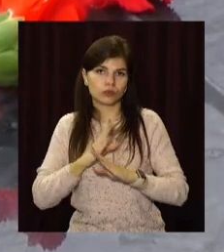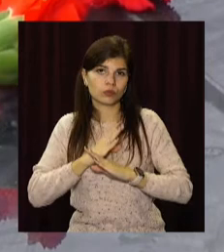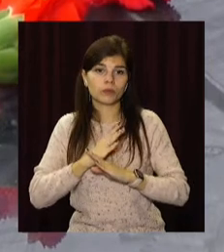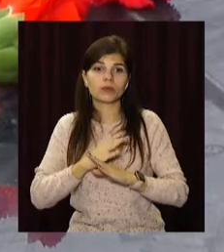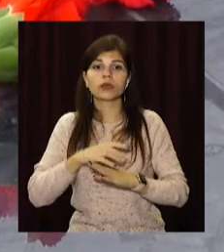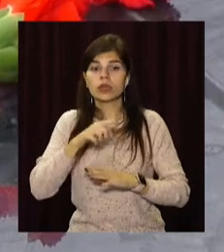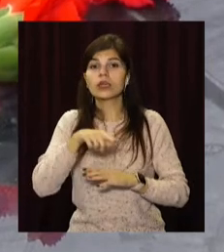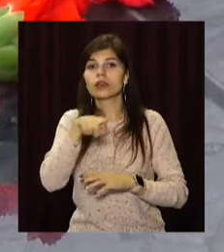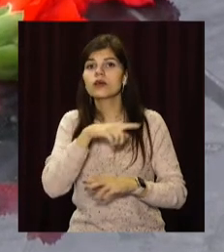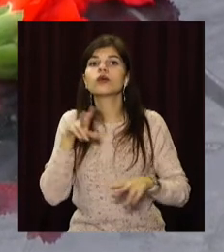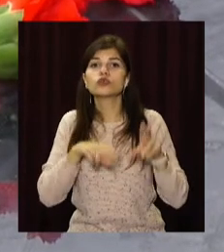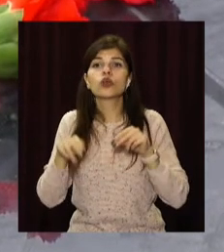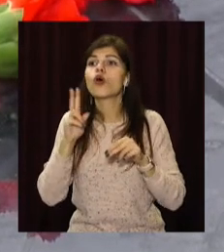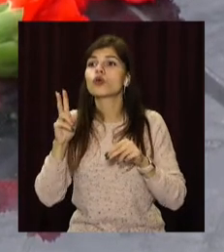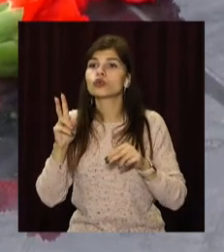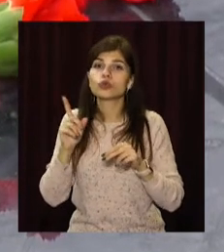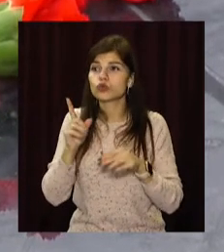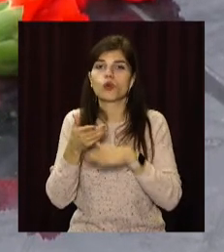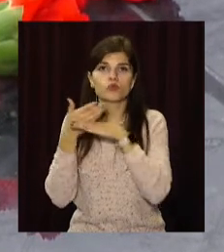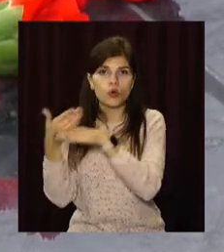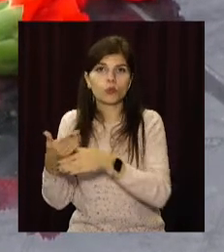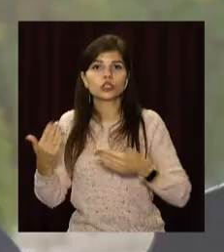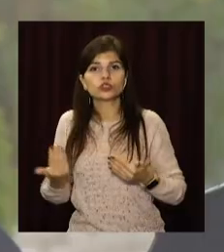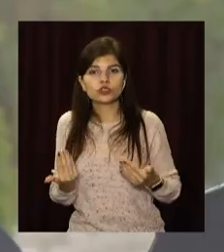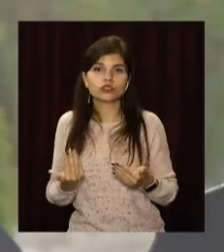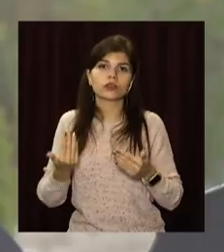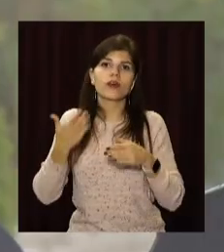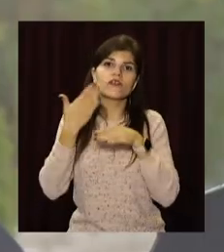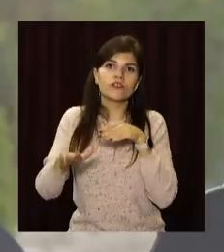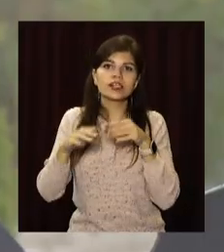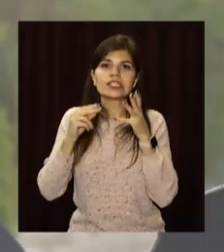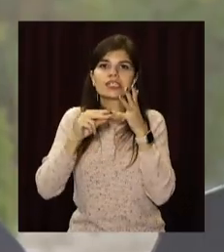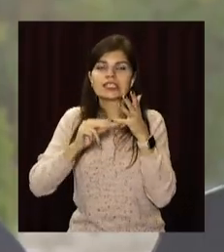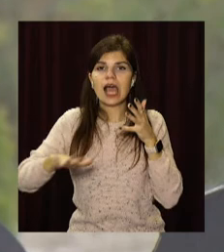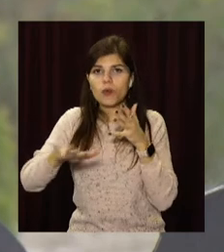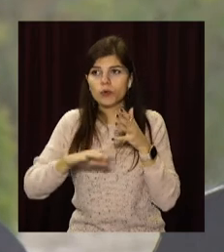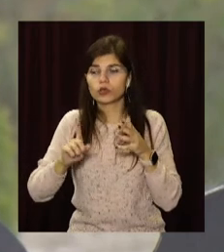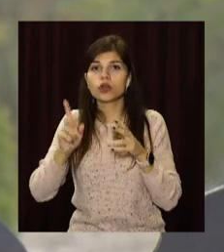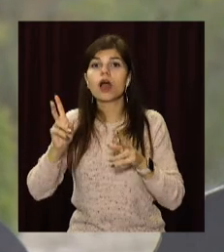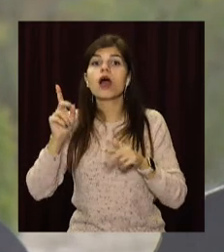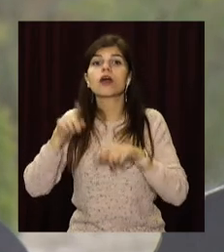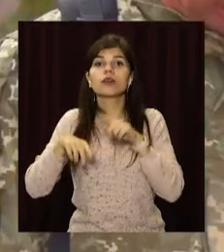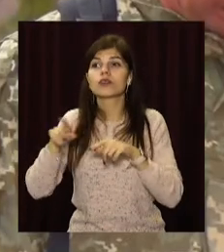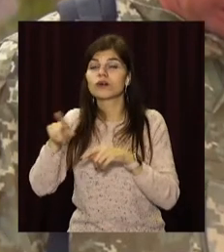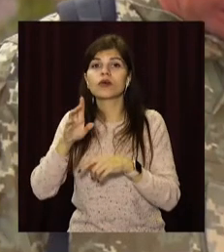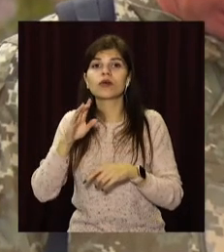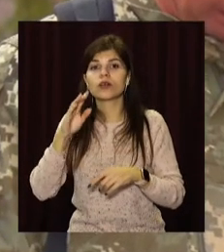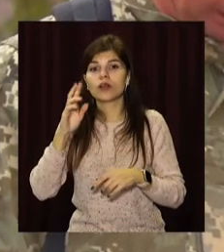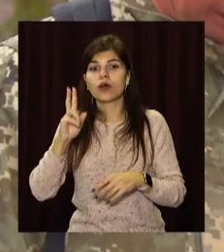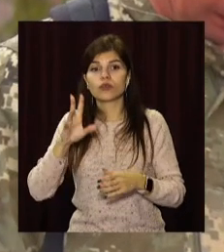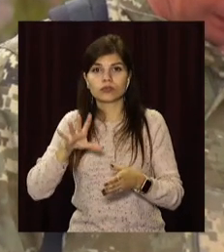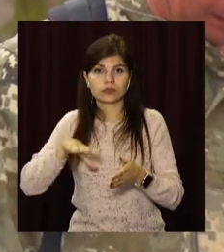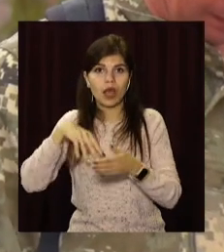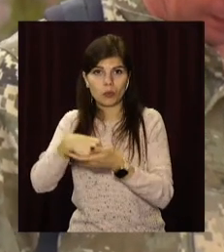намагаються допомогти всім ветеранам АТО. Забезпечують житлом, виділяють земельні ділянки. Родини тих, чиї сини та чоловіки заплатили